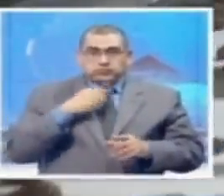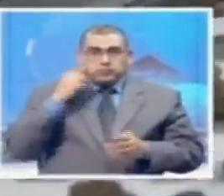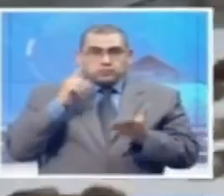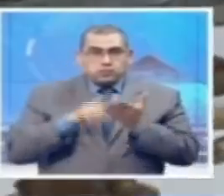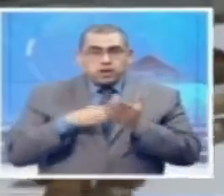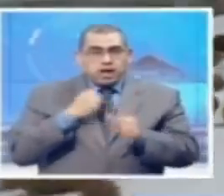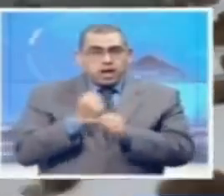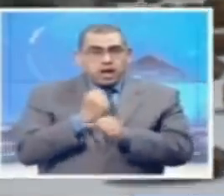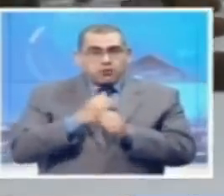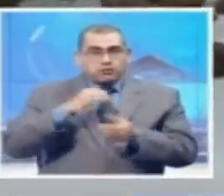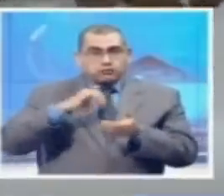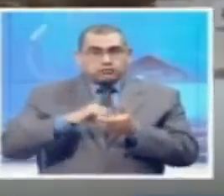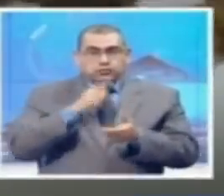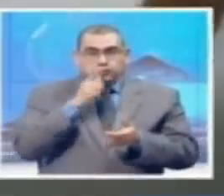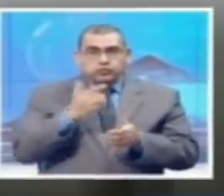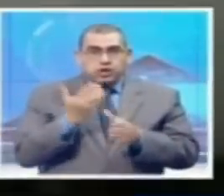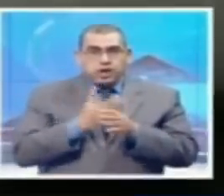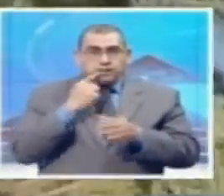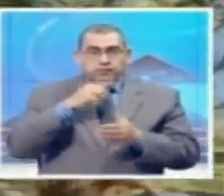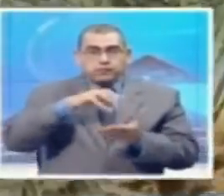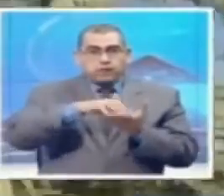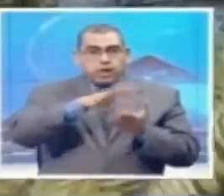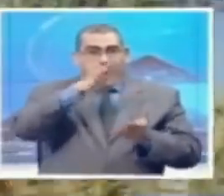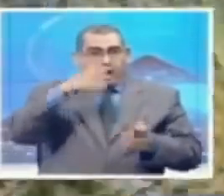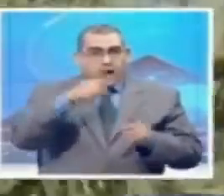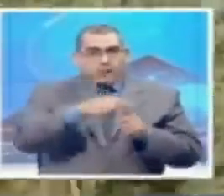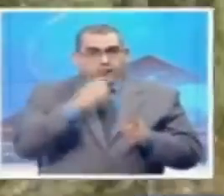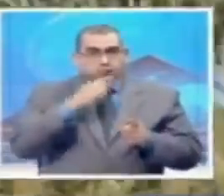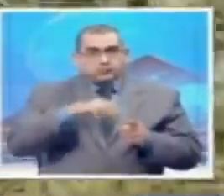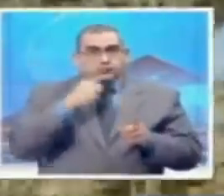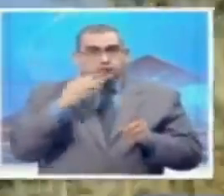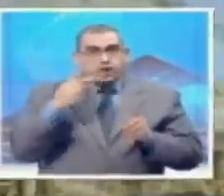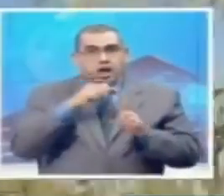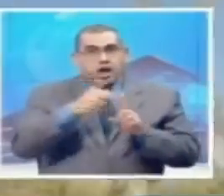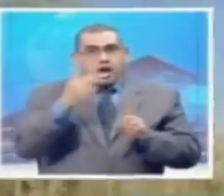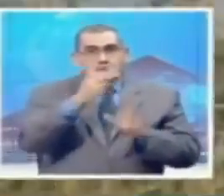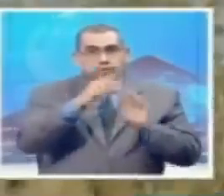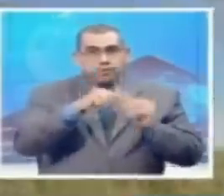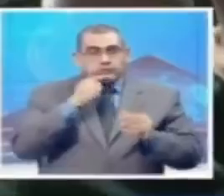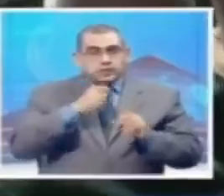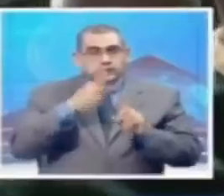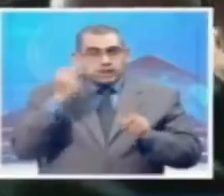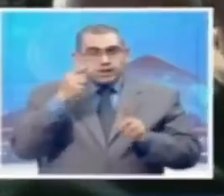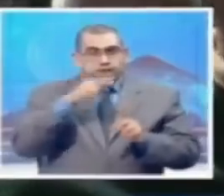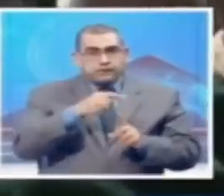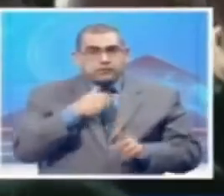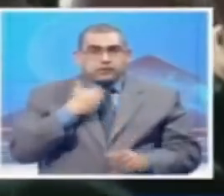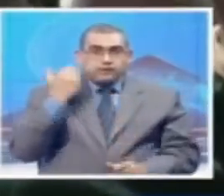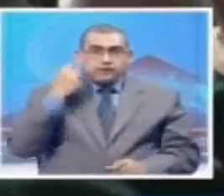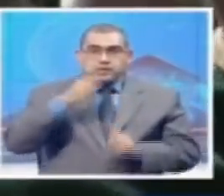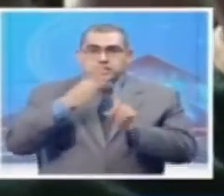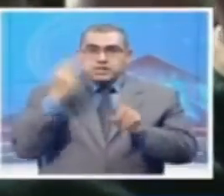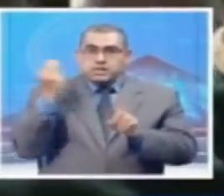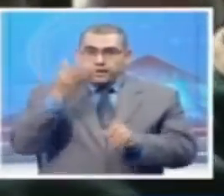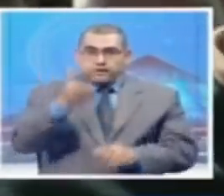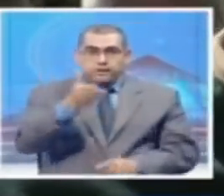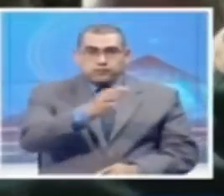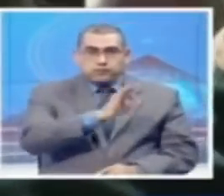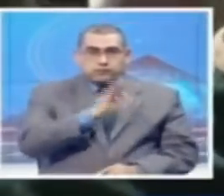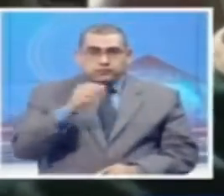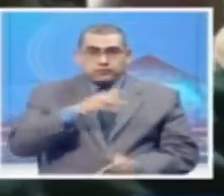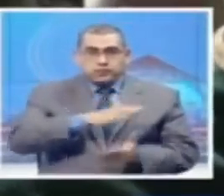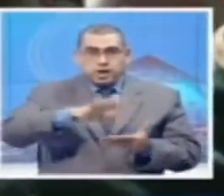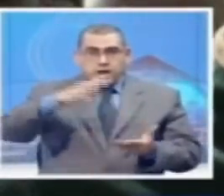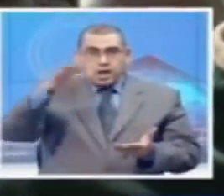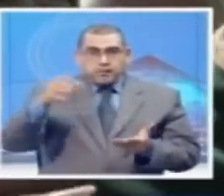ودعمهم لبلدهم الواحات البحرية صناعيا وتجاريا وسياحيا. عندنا مناطق سياحية كتيرة من الصحراء البيضاء